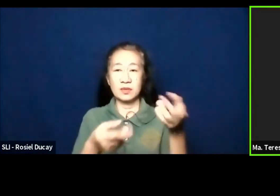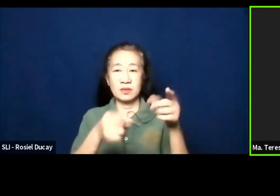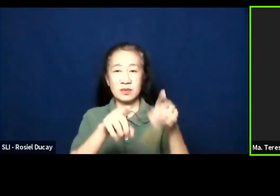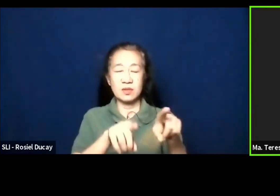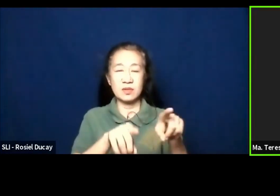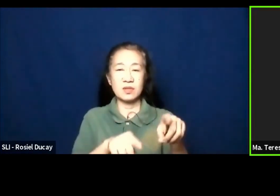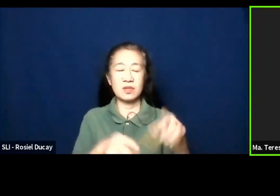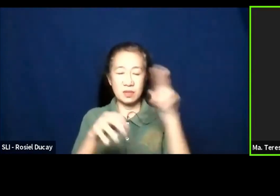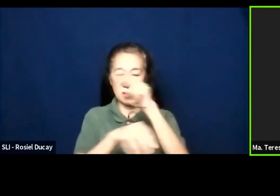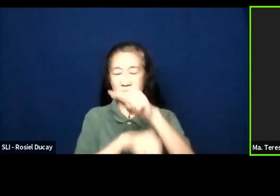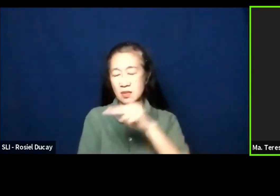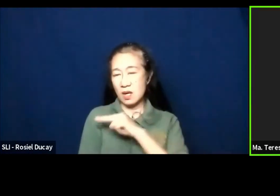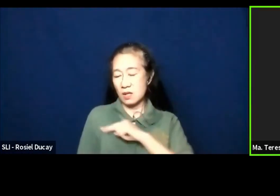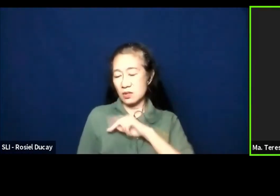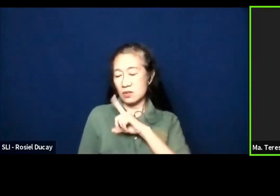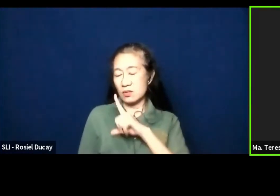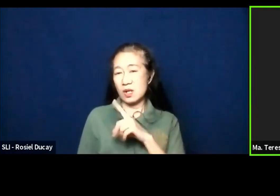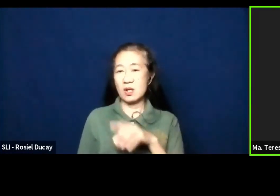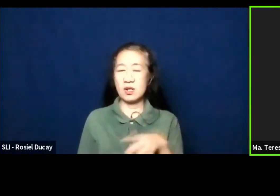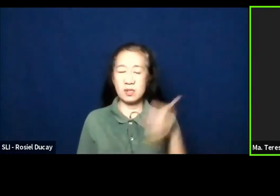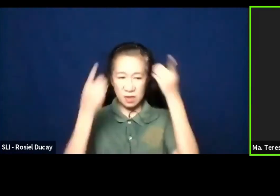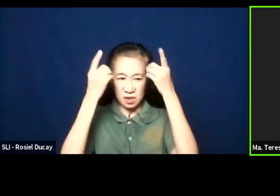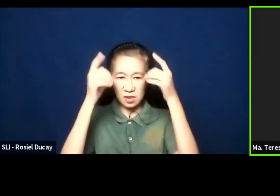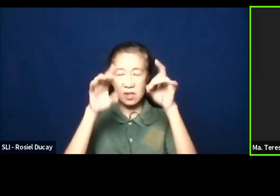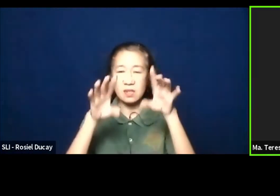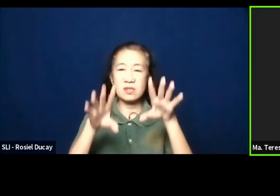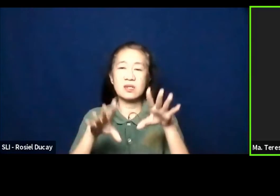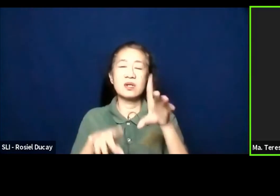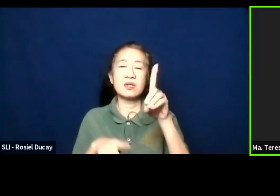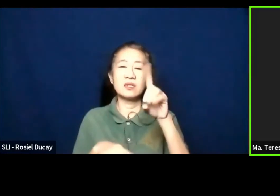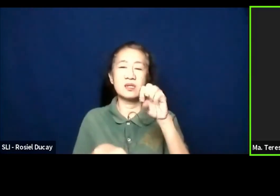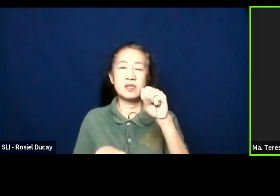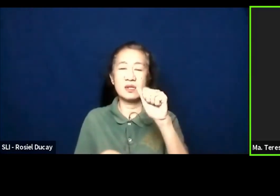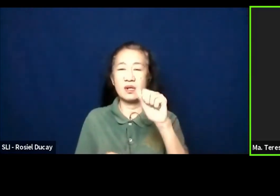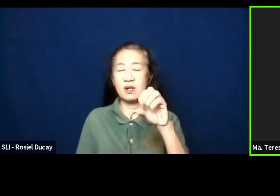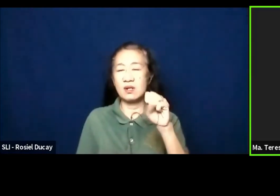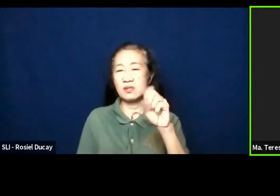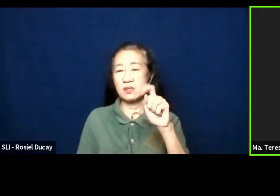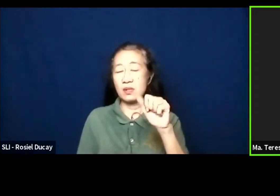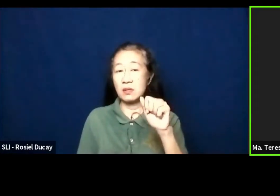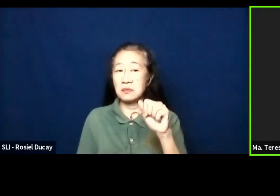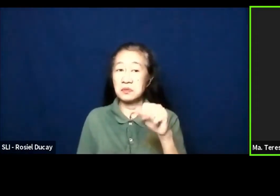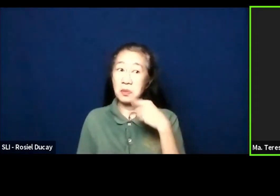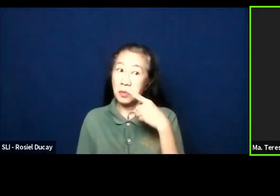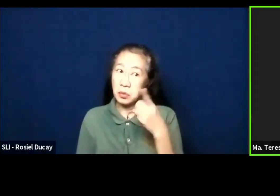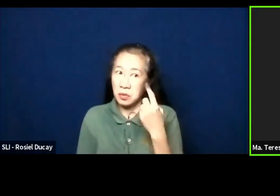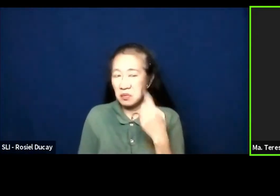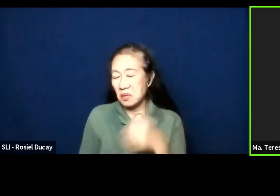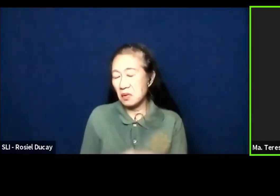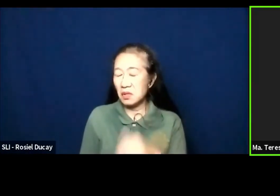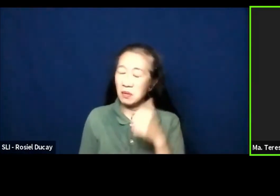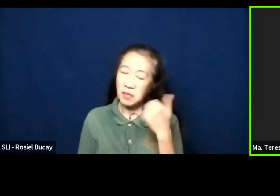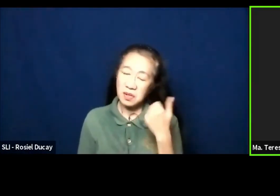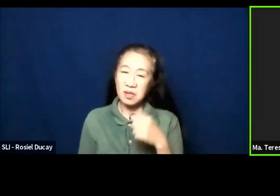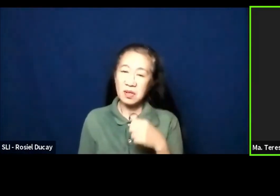natural disasters. Natural disaster o sabi nila man-made disasters na medyo sa ating